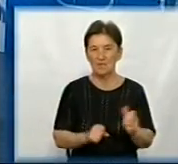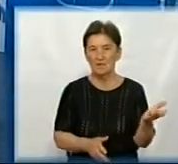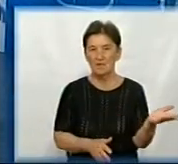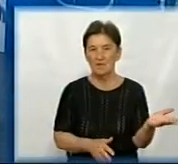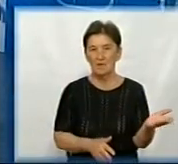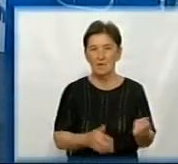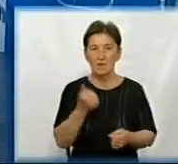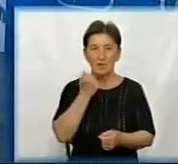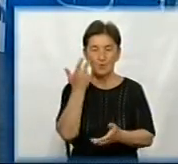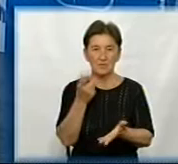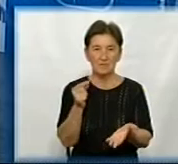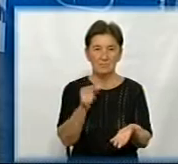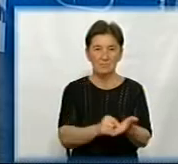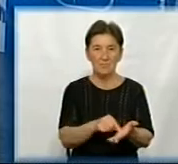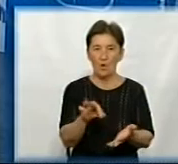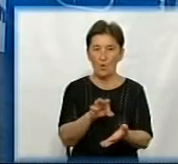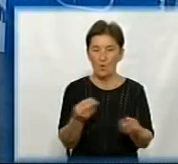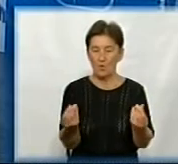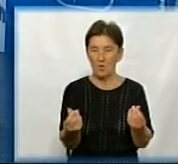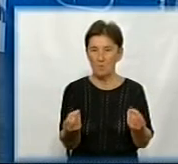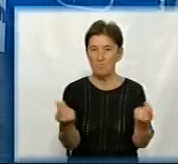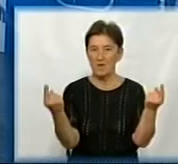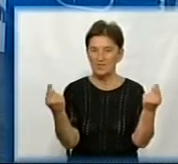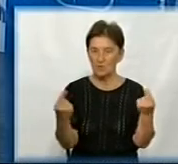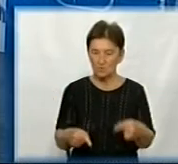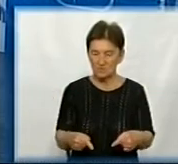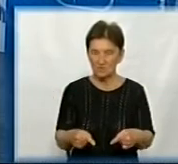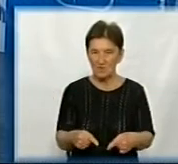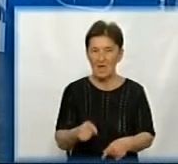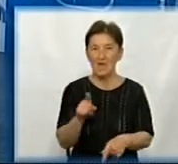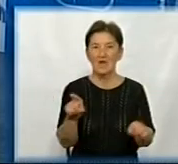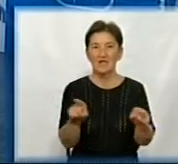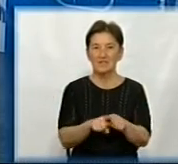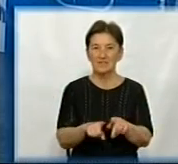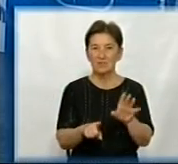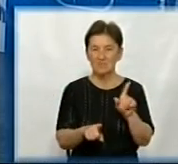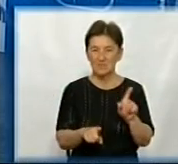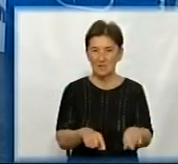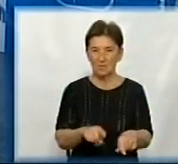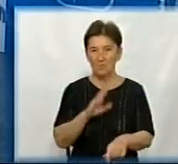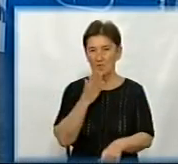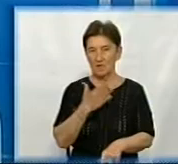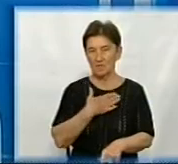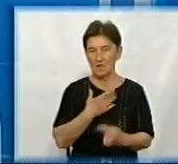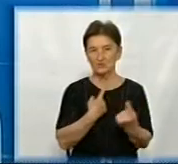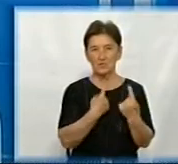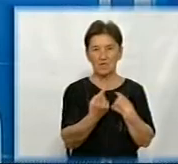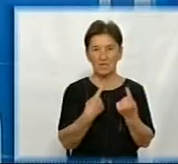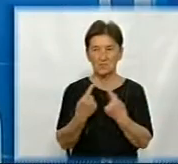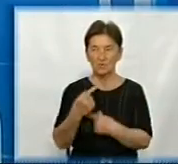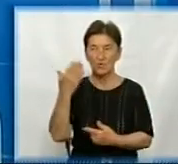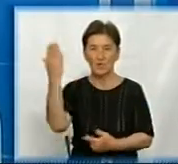ставимо крапку в питанні про банкрутство колишнього орендаря, то ми тим самим Ну, наші розмови там з Нафтогазом,